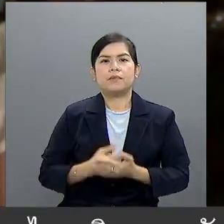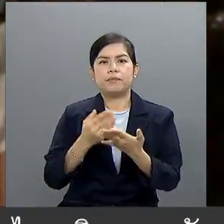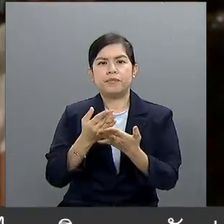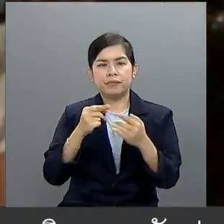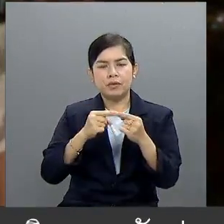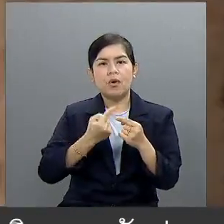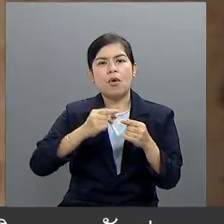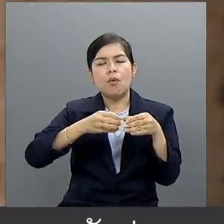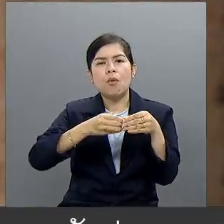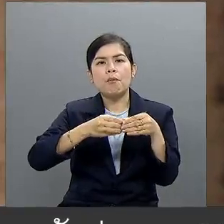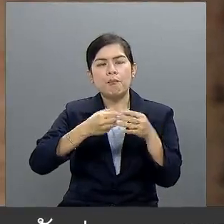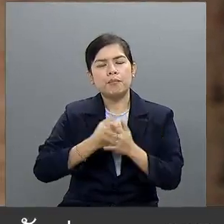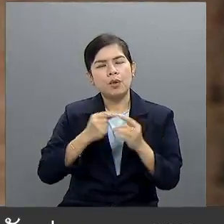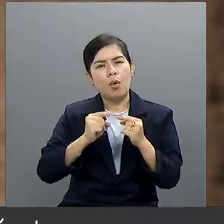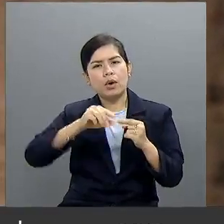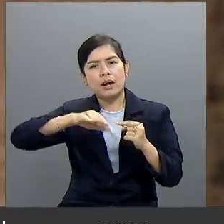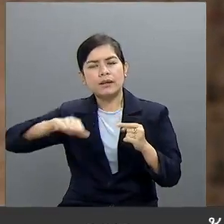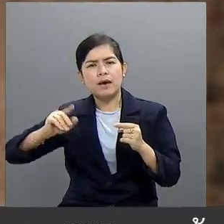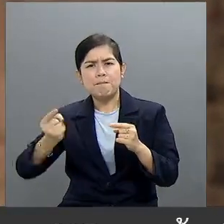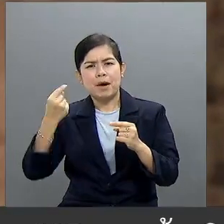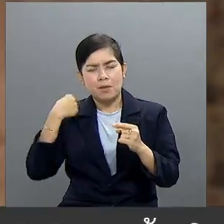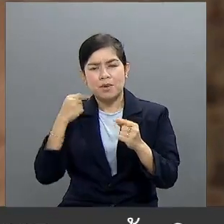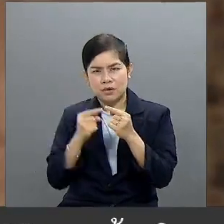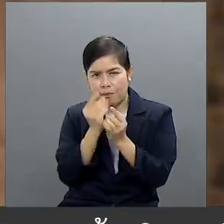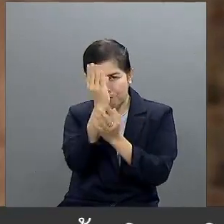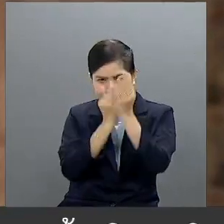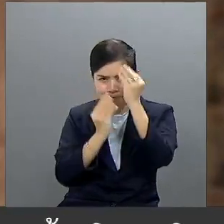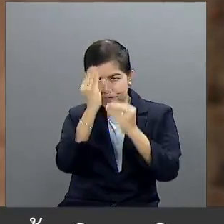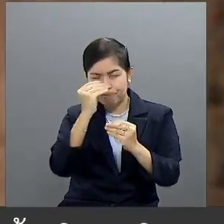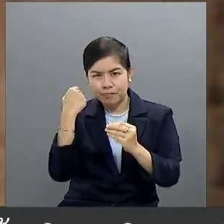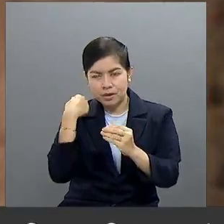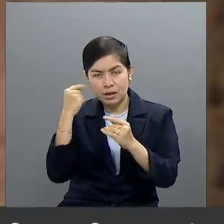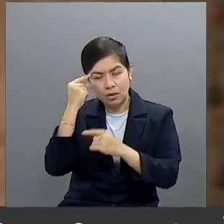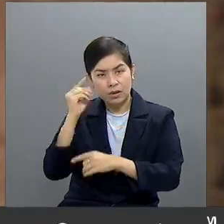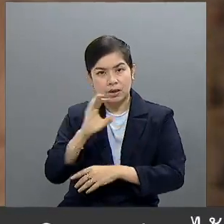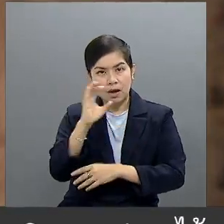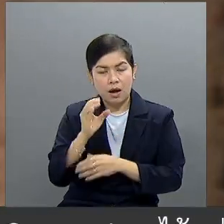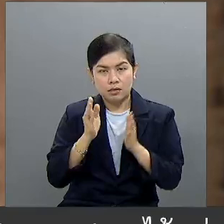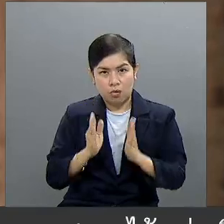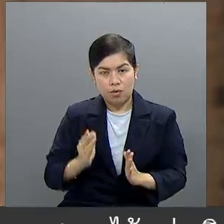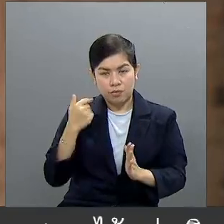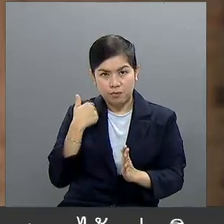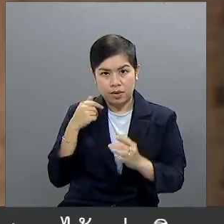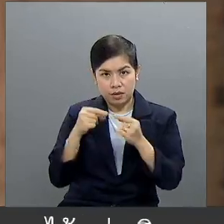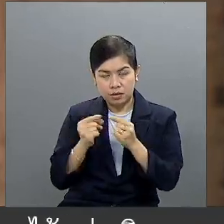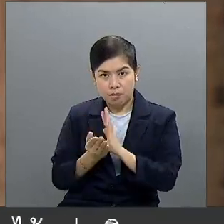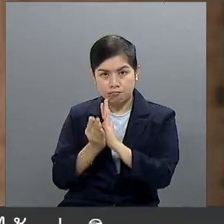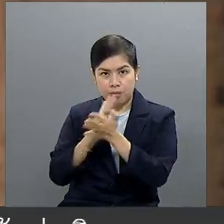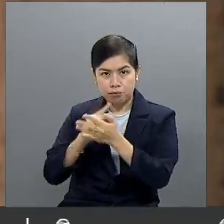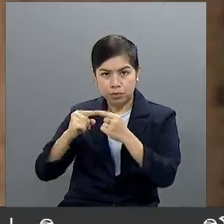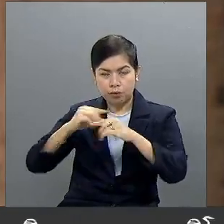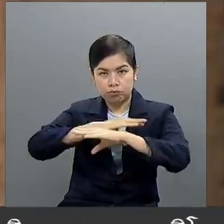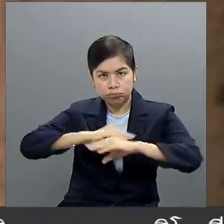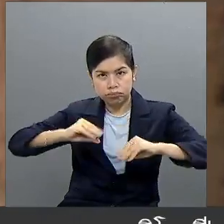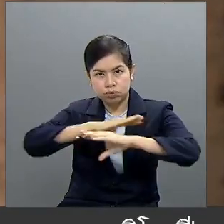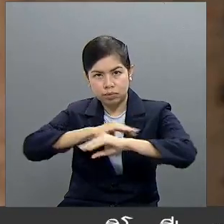รมแบบนี้นะครับก็จะหาคนมาสืบต่อนะครับสืบสานต่อไปนะครับในการเป่าแคนศิ